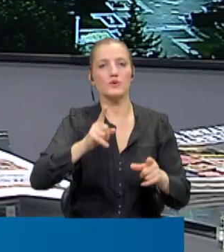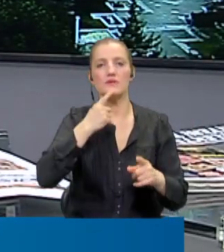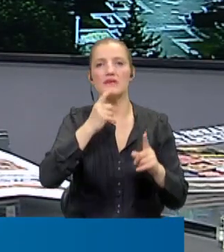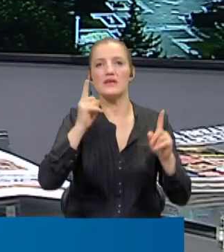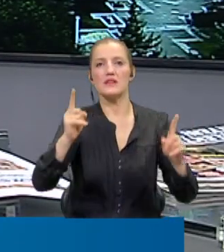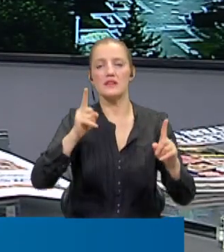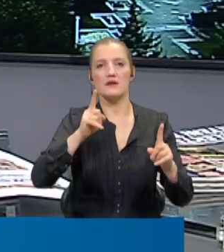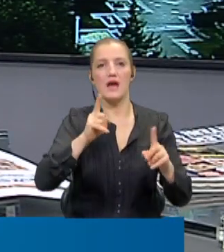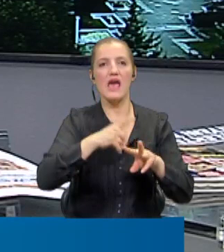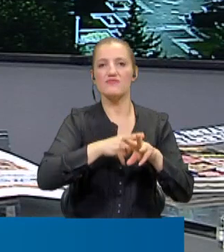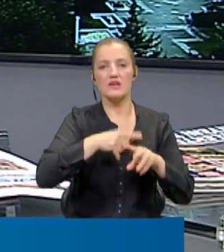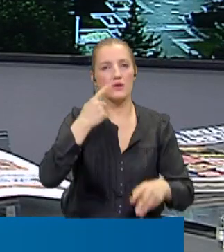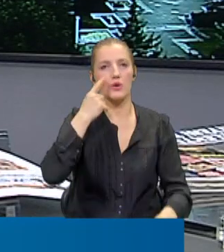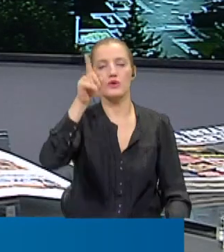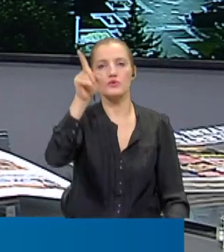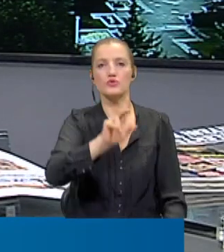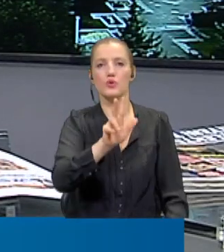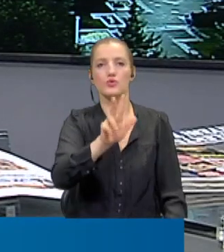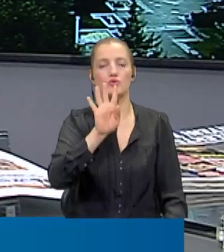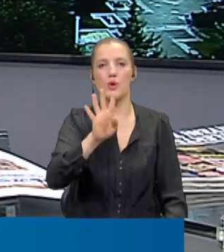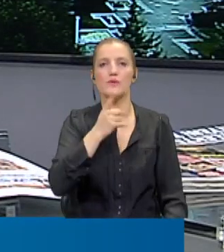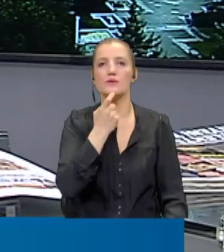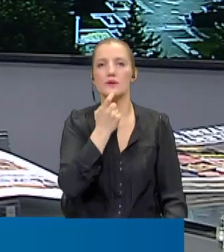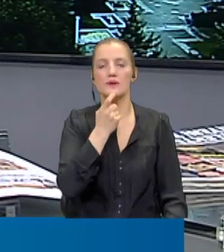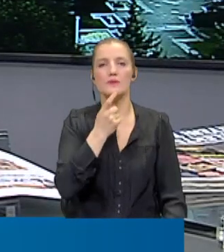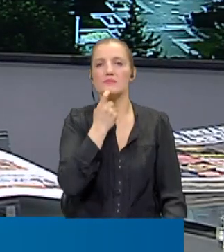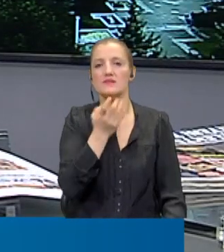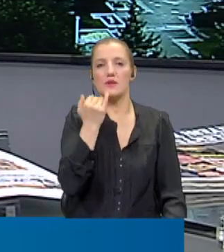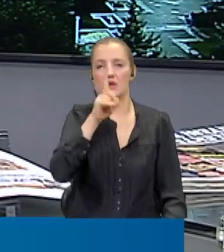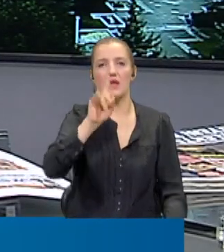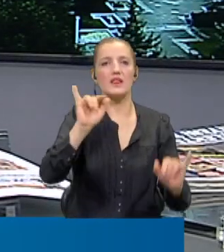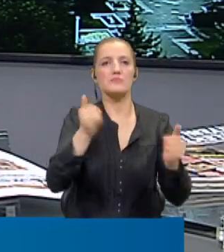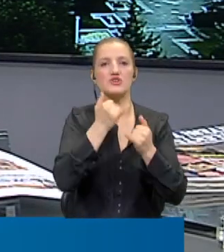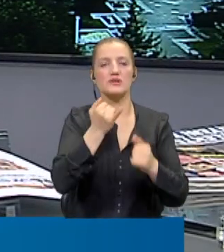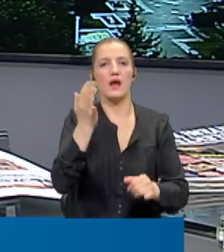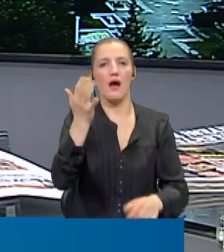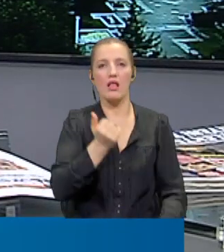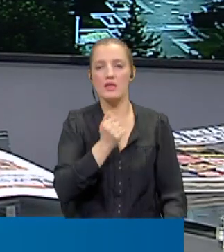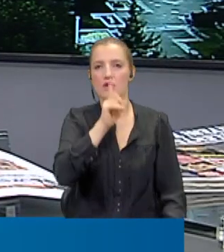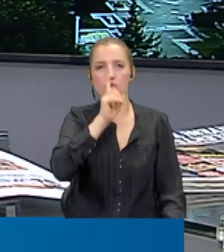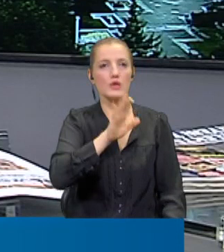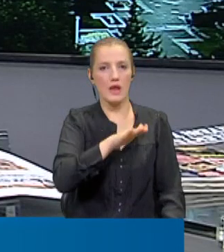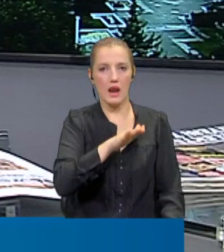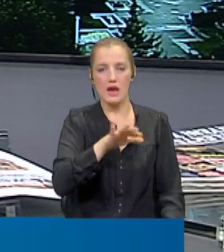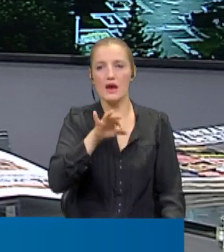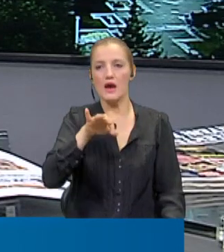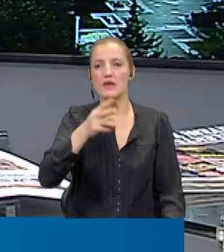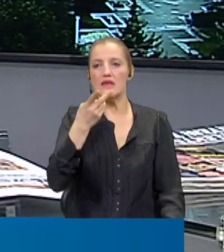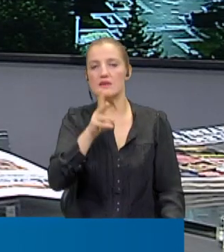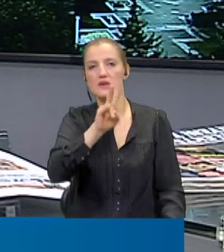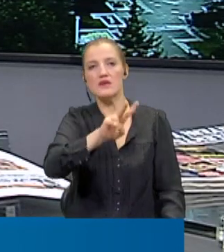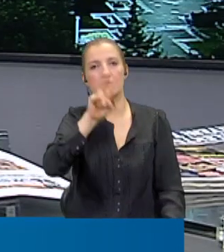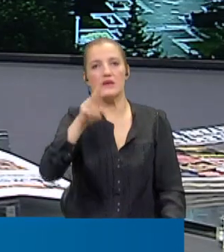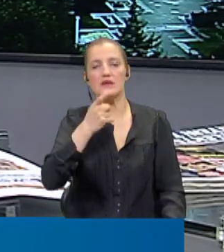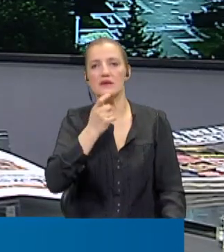yüzde 34 geçen sene yılbaşında 100 liraya aldığınız yıl sonunda 134 lira olmuş yüzde